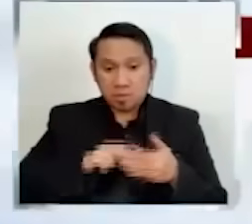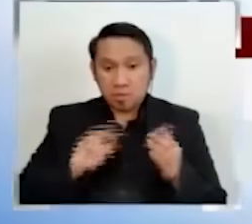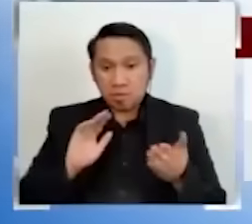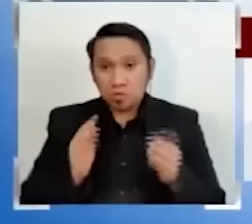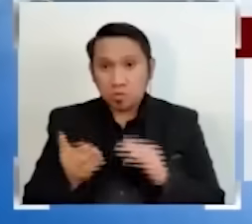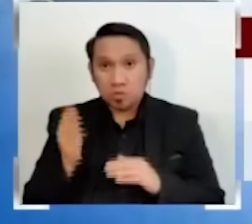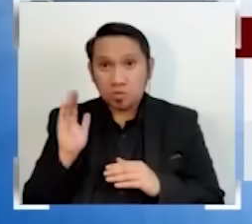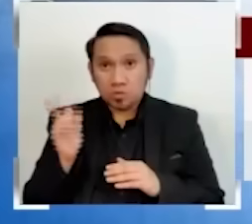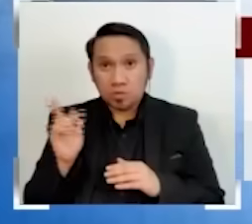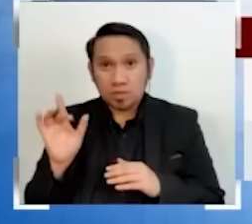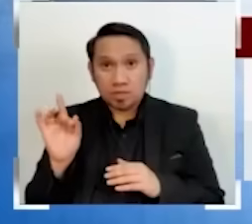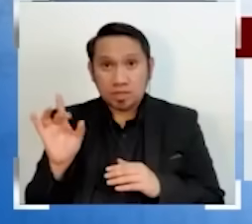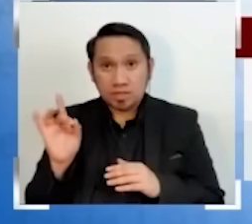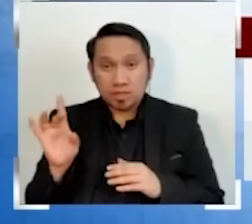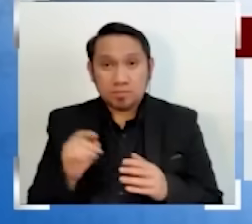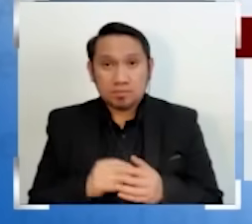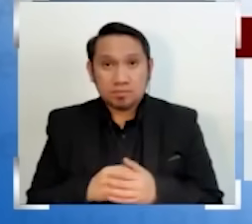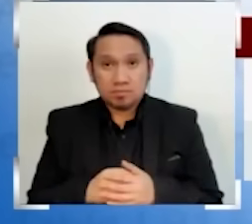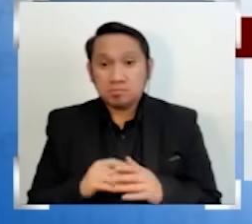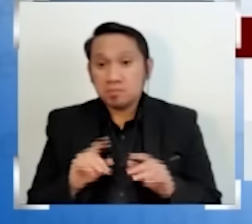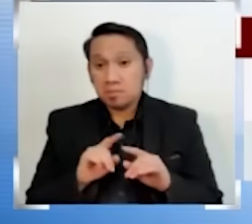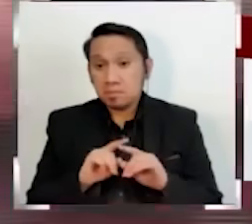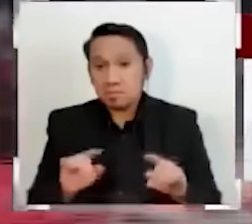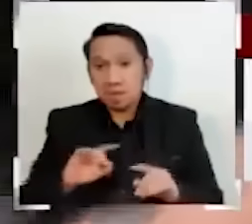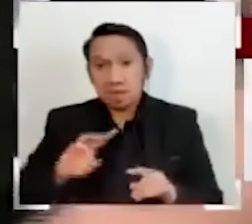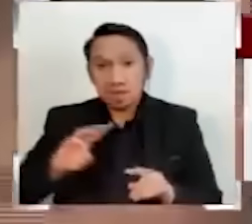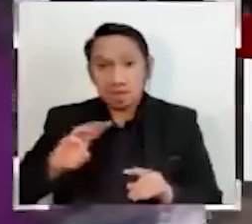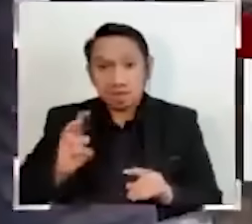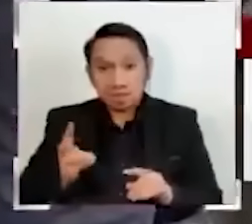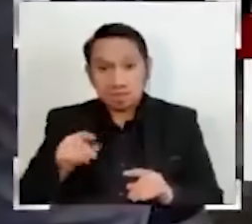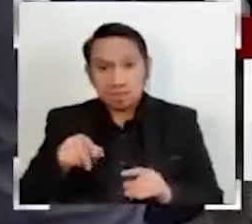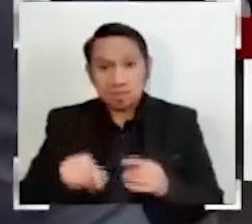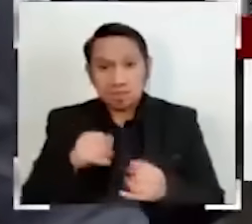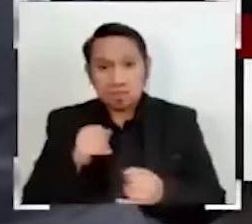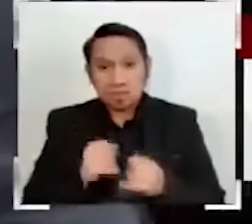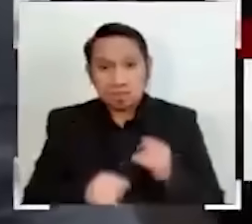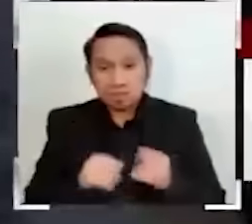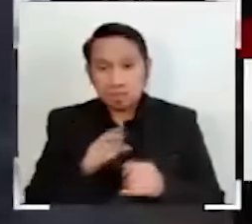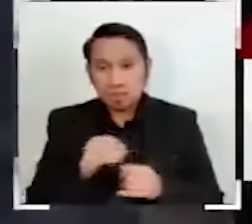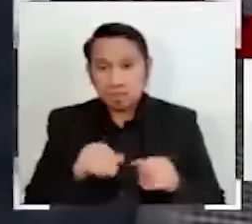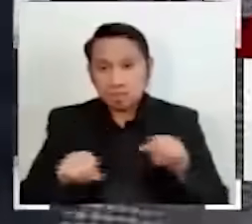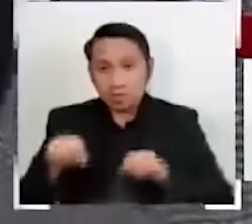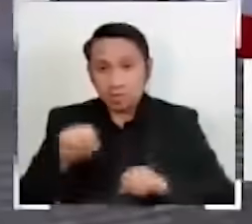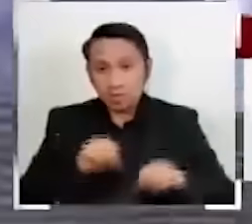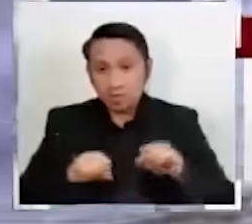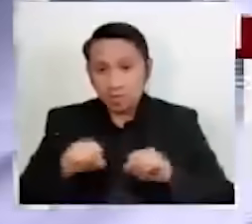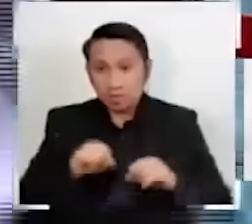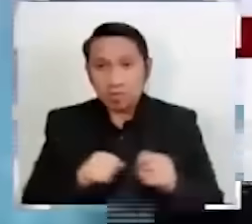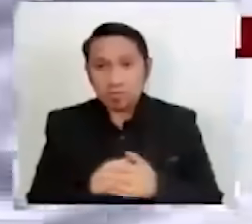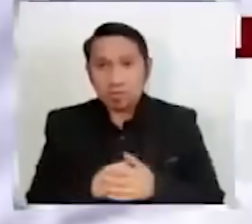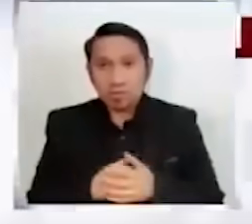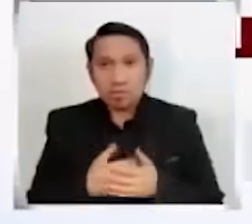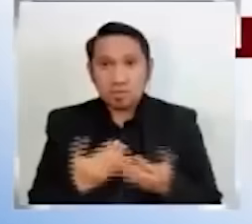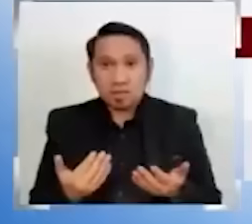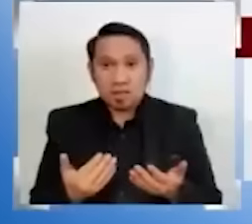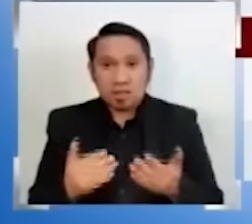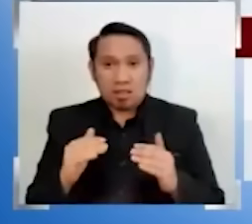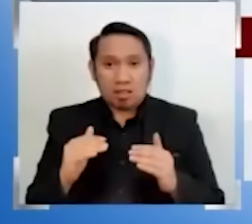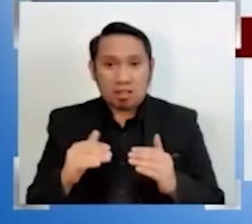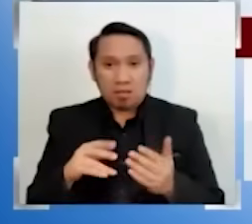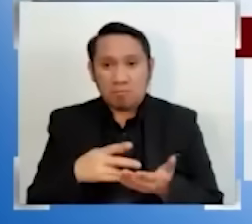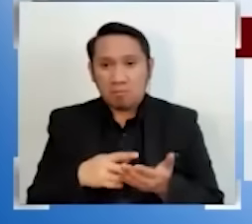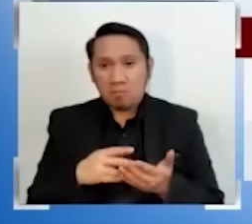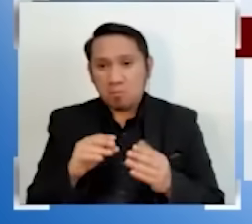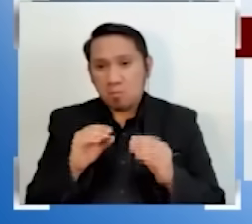2018. Pero pang-anim din sa kulelat, habang sa science, bumaba pa ang Pilipinas ng 1 puntos